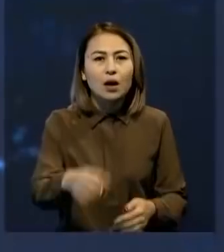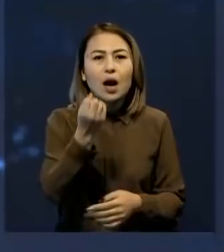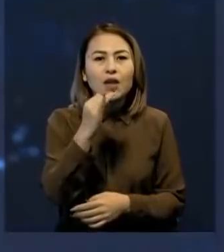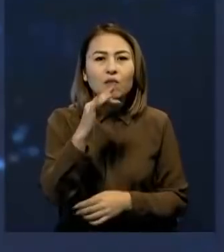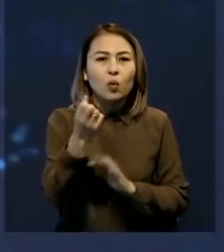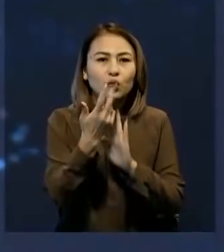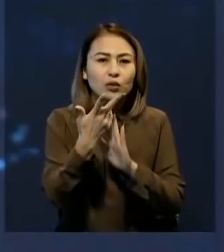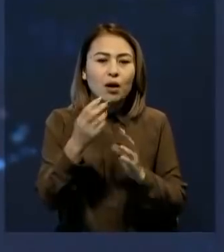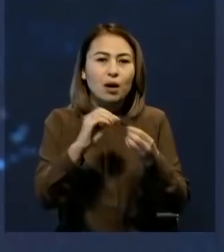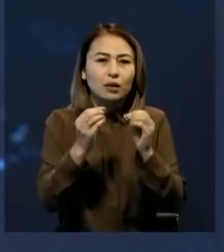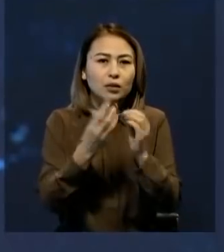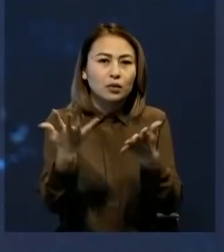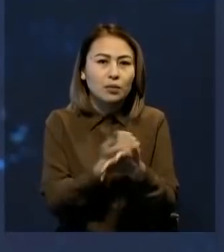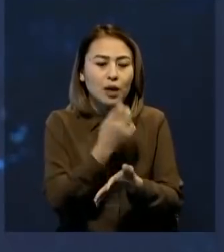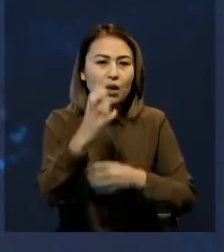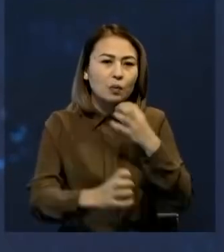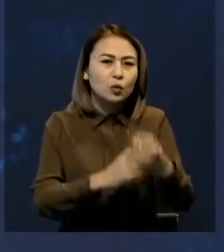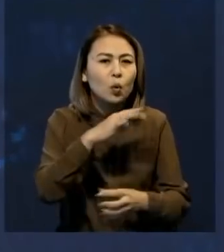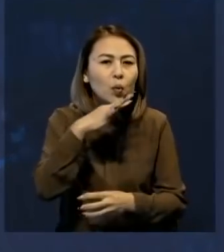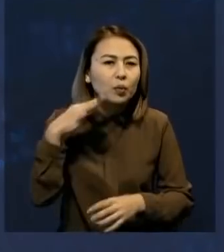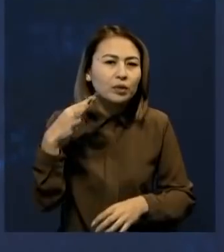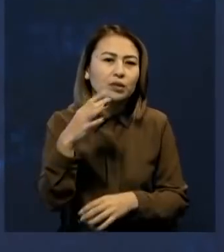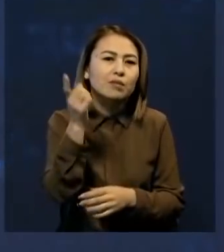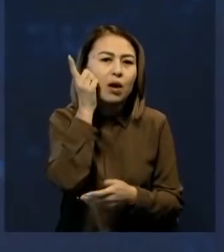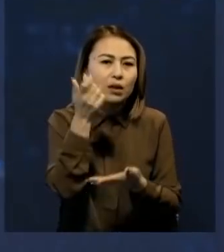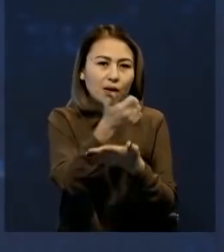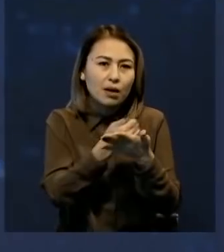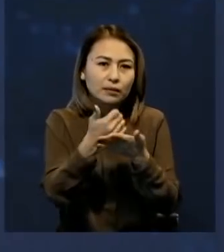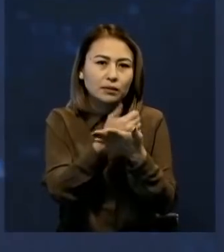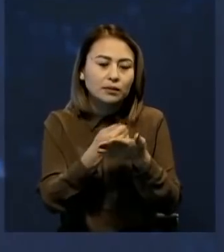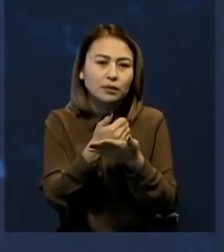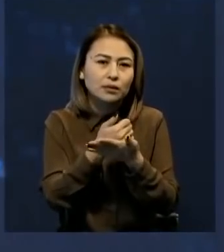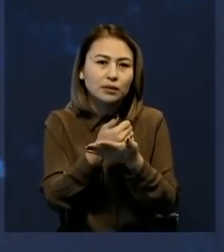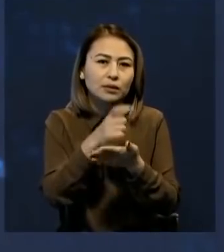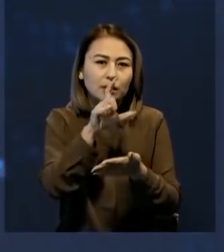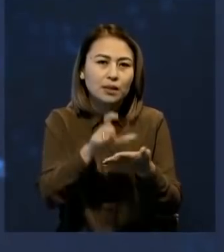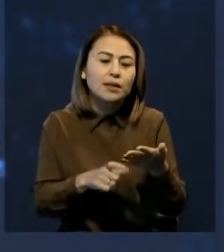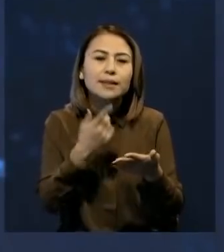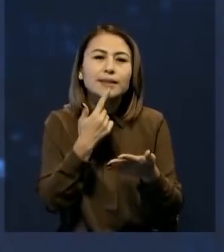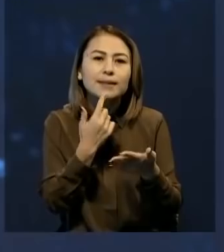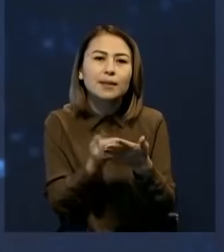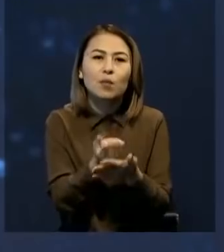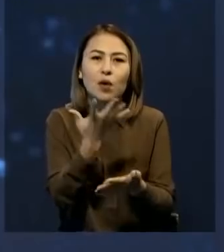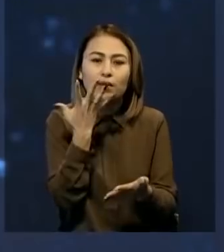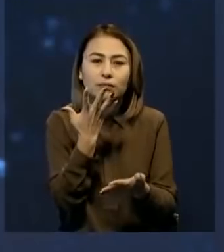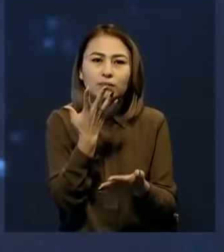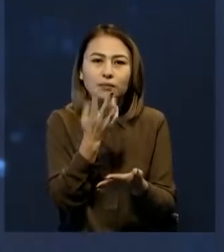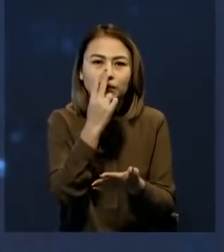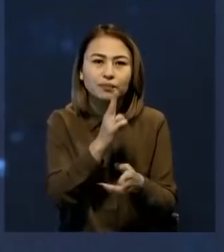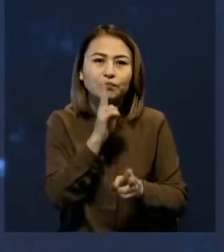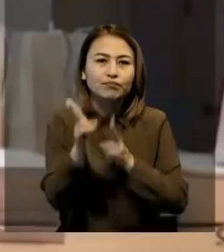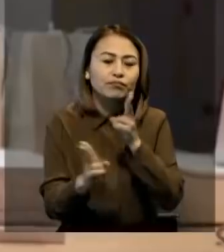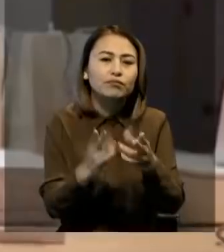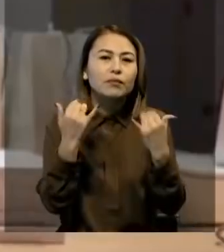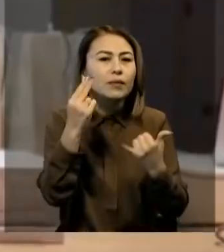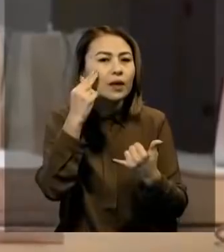iPhone 13'te ақау табылды. Әлем бойынша көптеген пайдаланушы смартфон экранының кенеттен қызғыл түске боялатынына